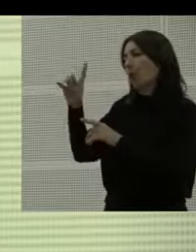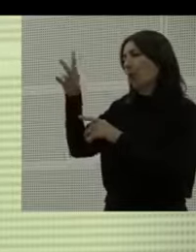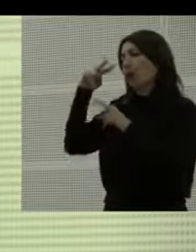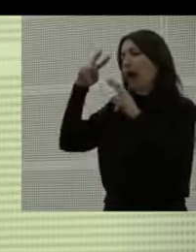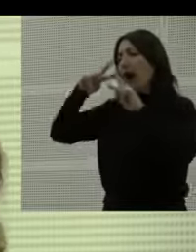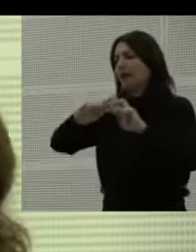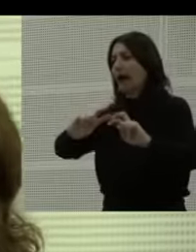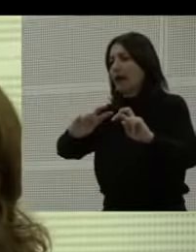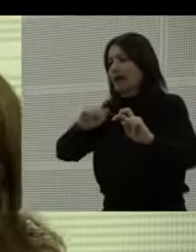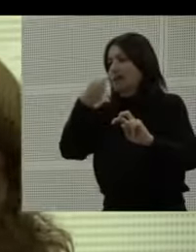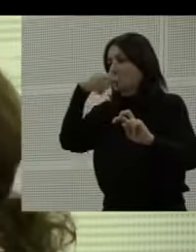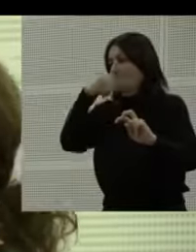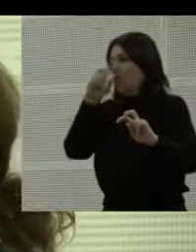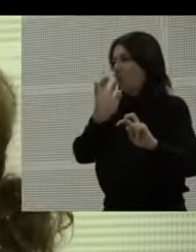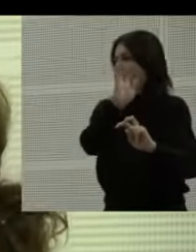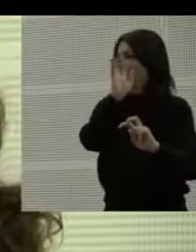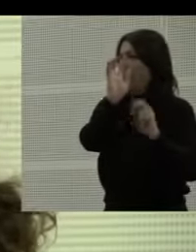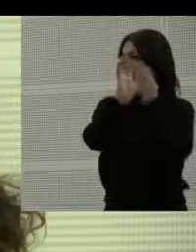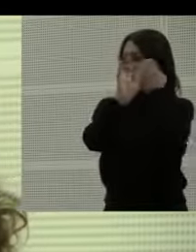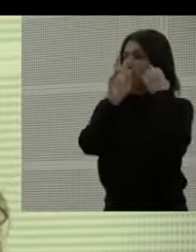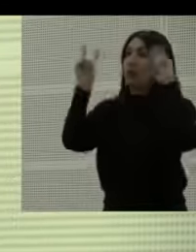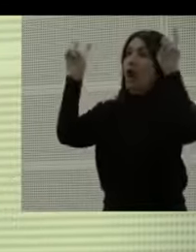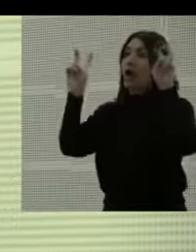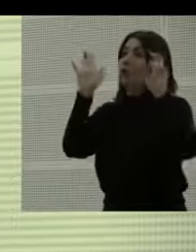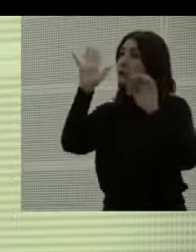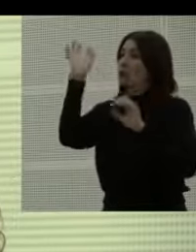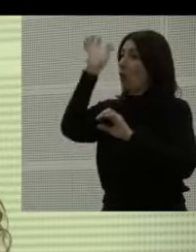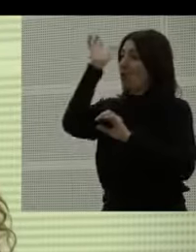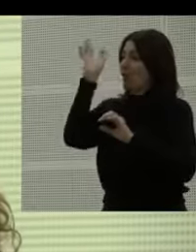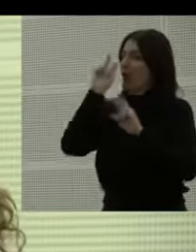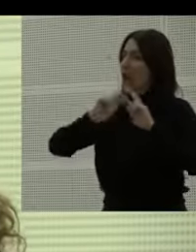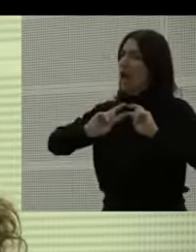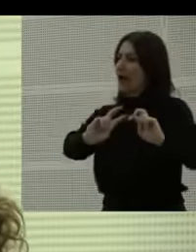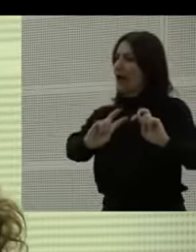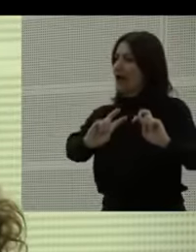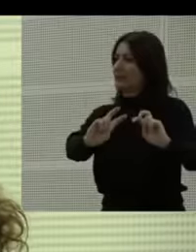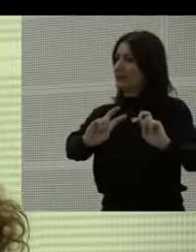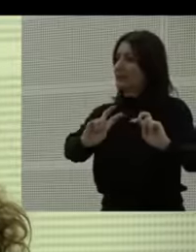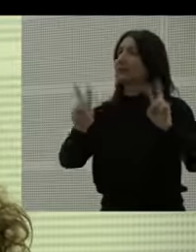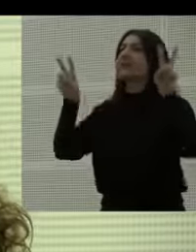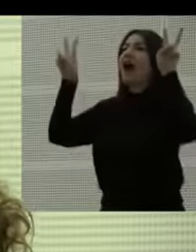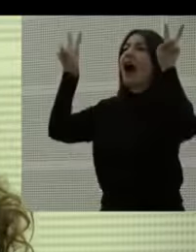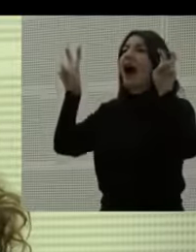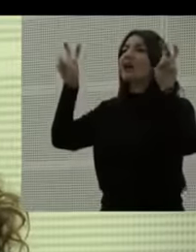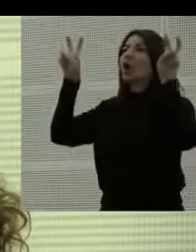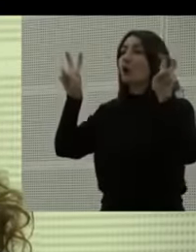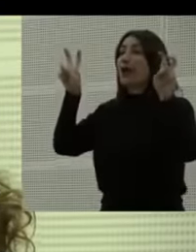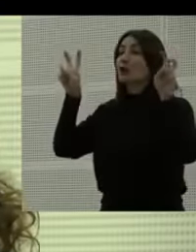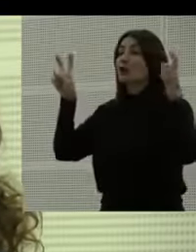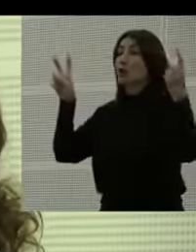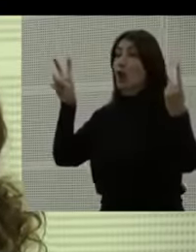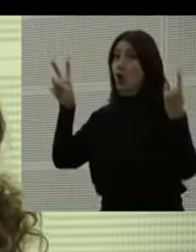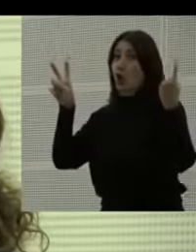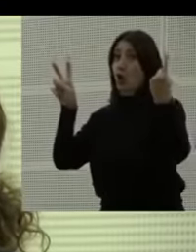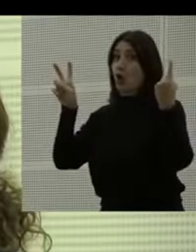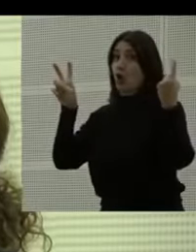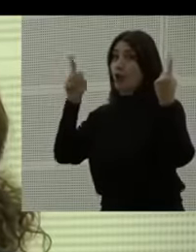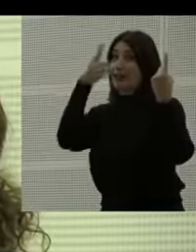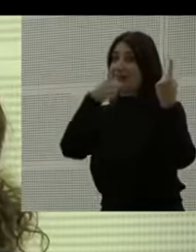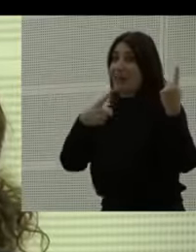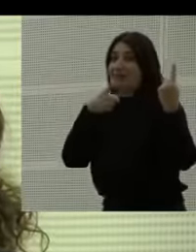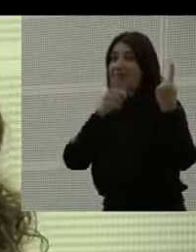i temi ricorrenti di ogni favola, no? E la l'allontanamento, perché quando si capisce che